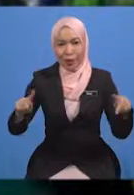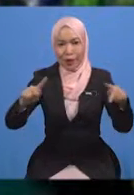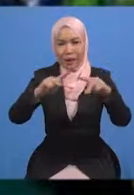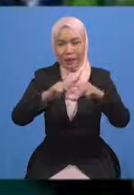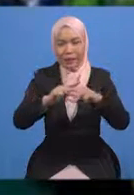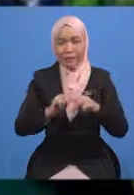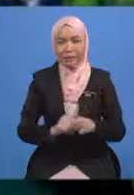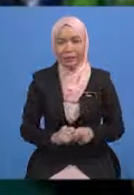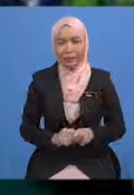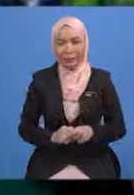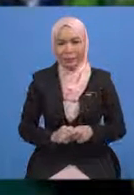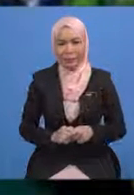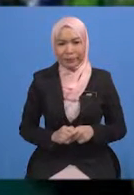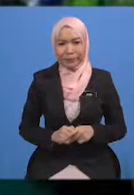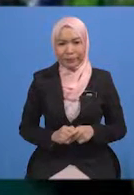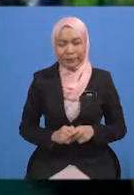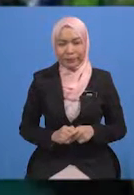Kolam.